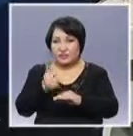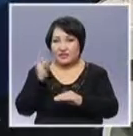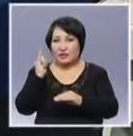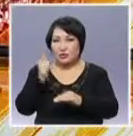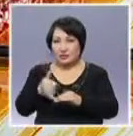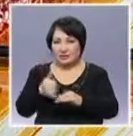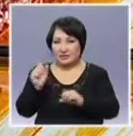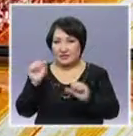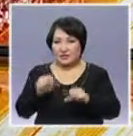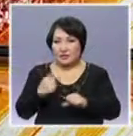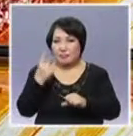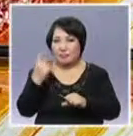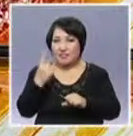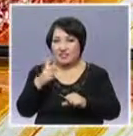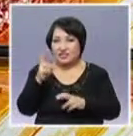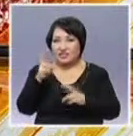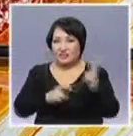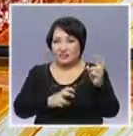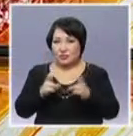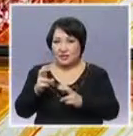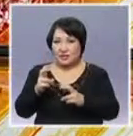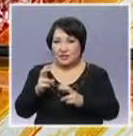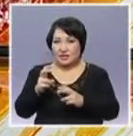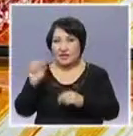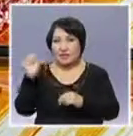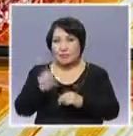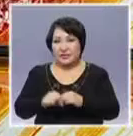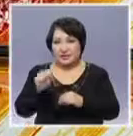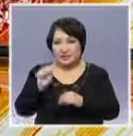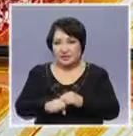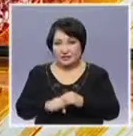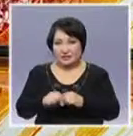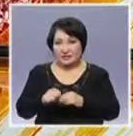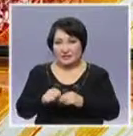Енді пиваның зияндығын, мысалы мен